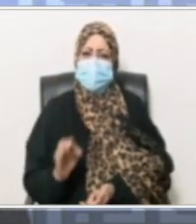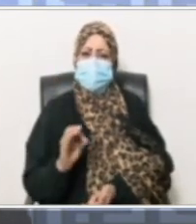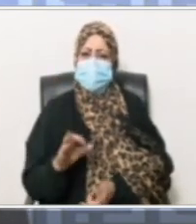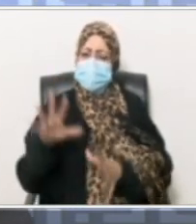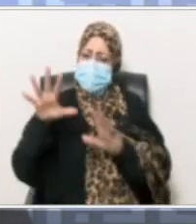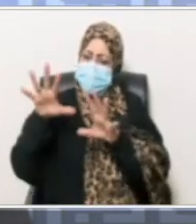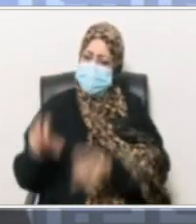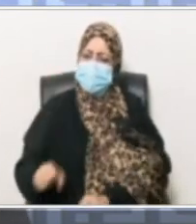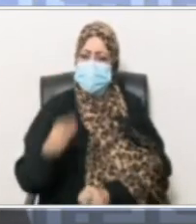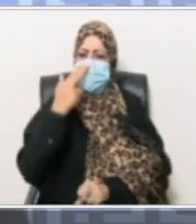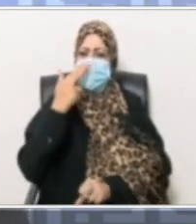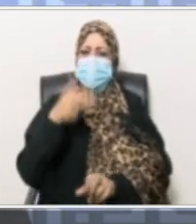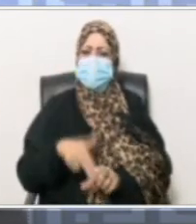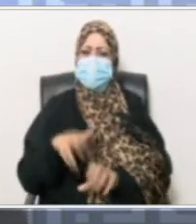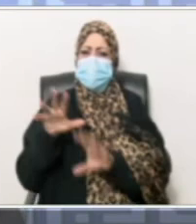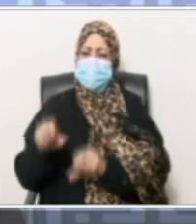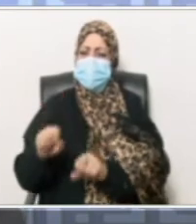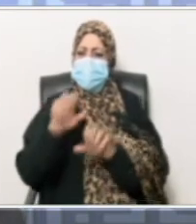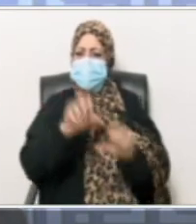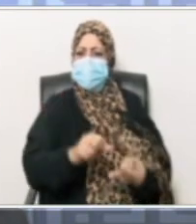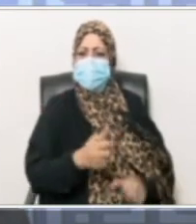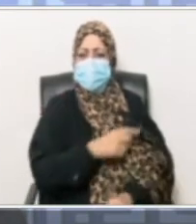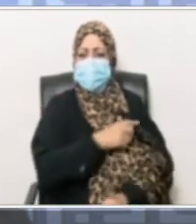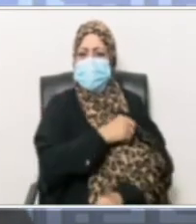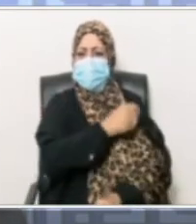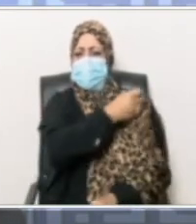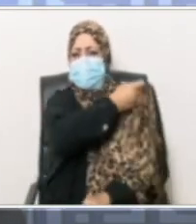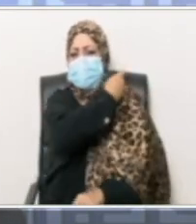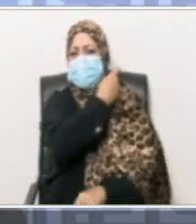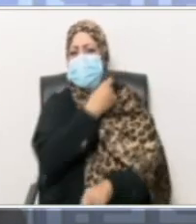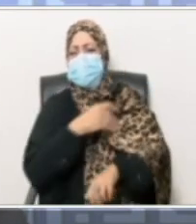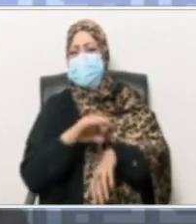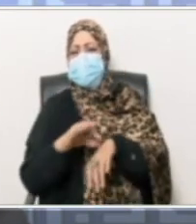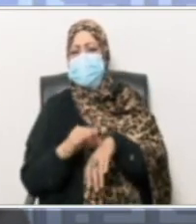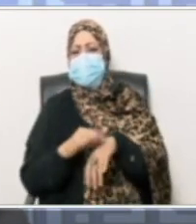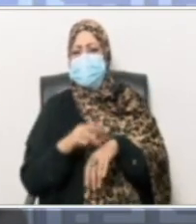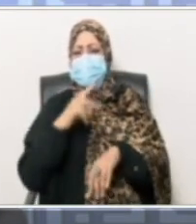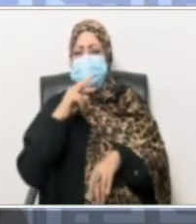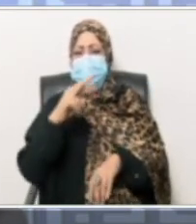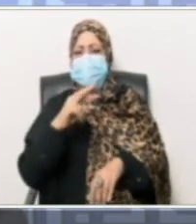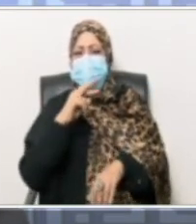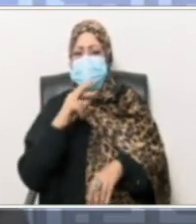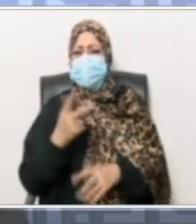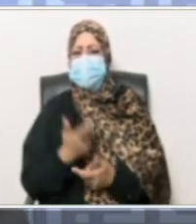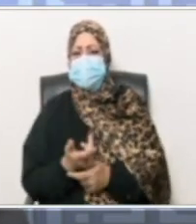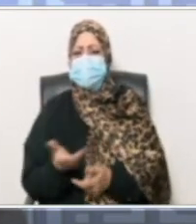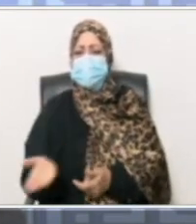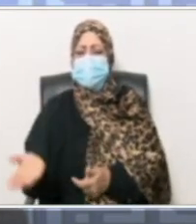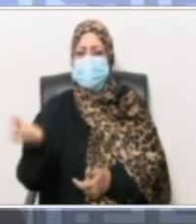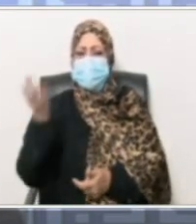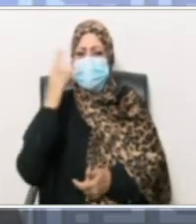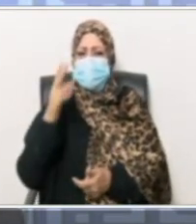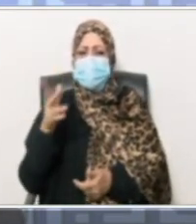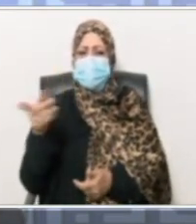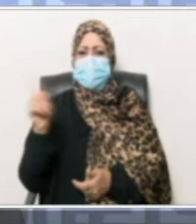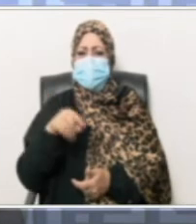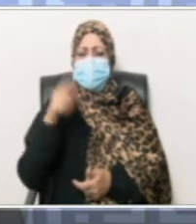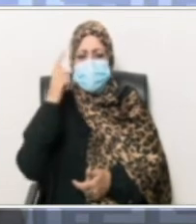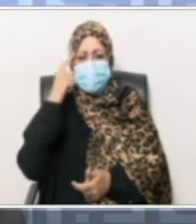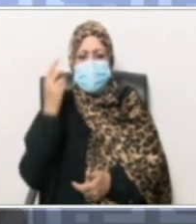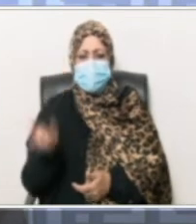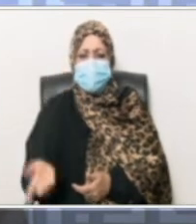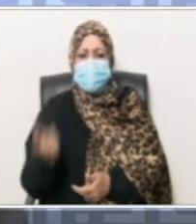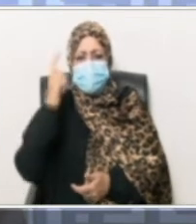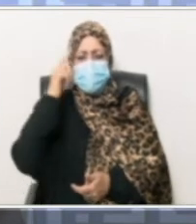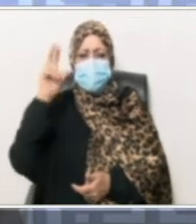وأخرج الناس خرج إلينا سرعان الناس والخفيفين والدراويش هذوما